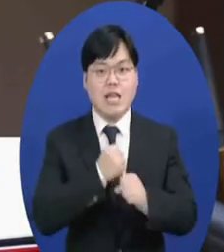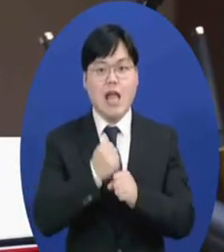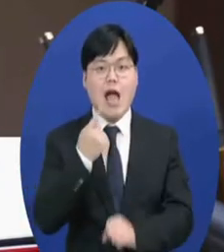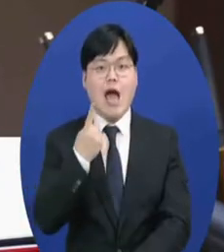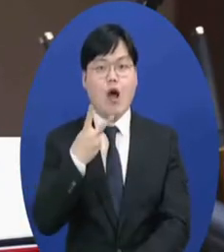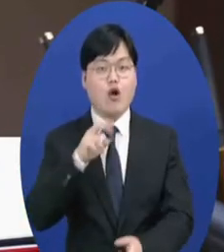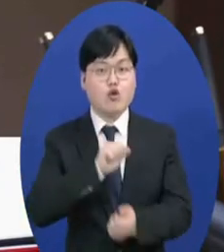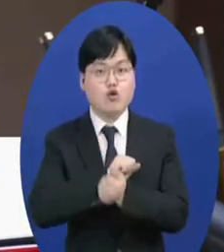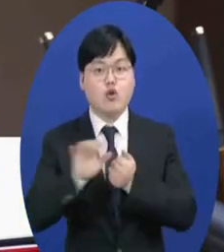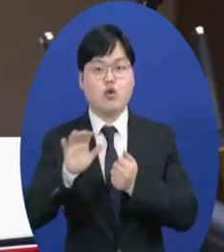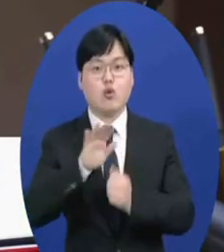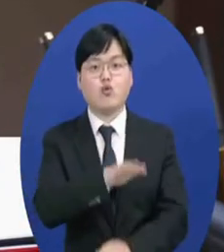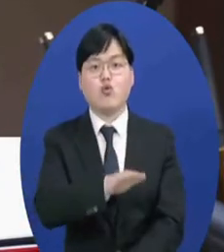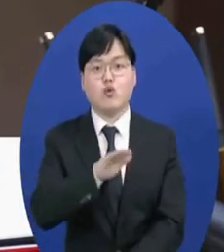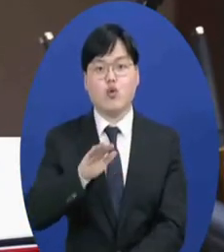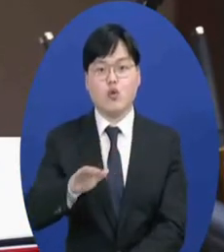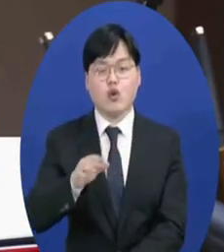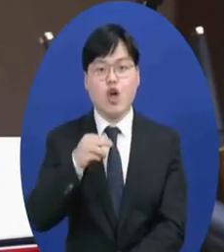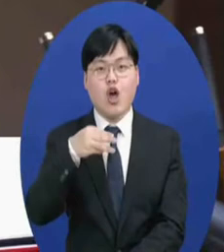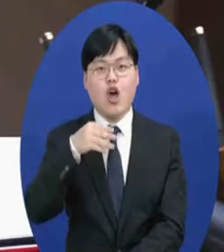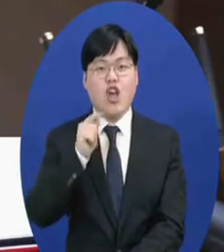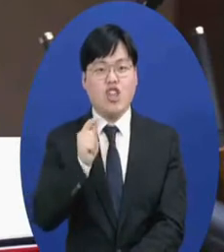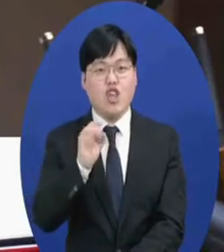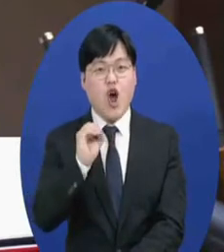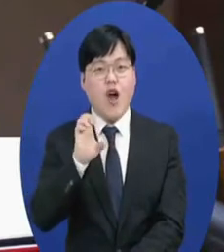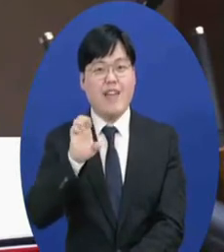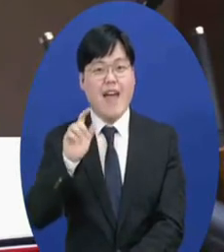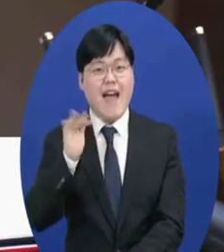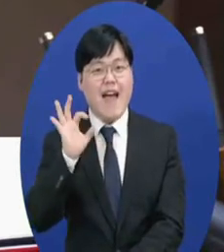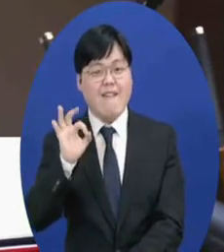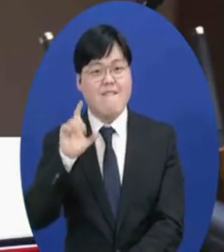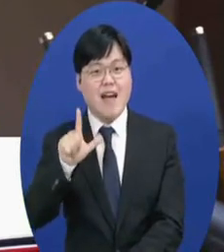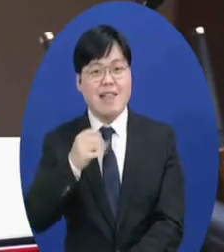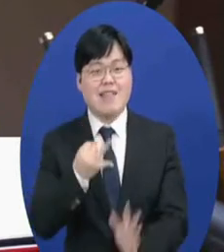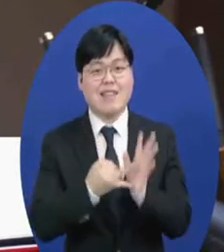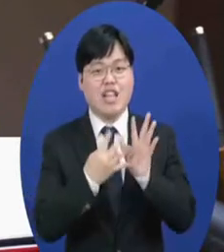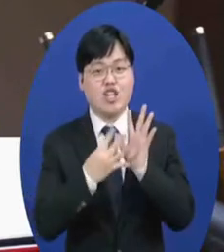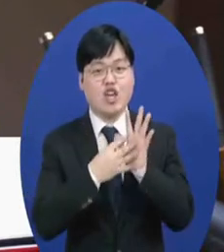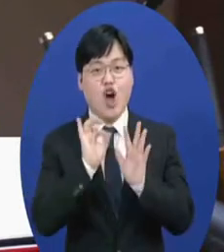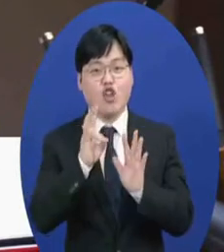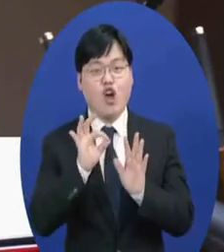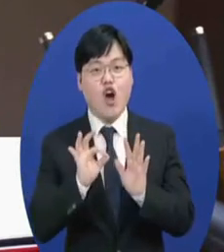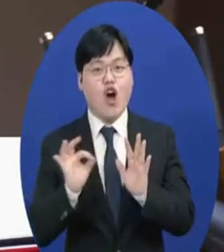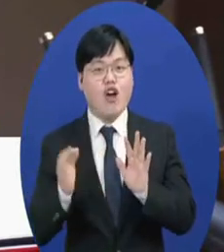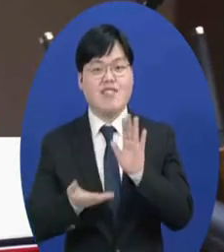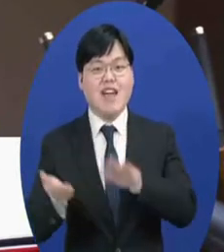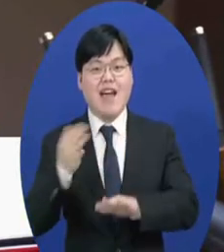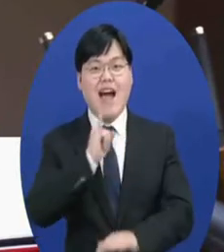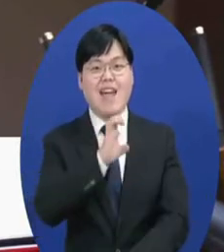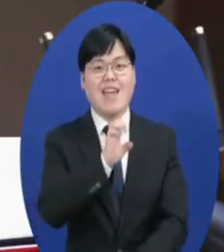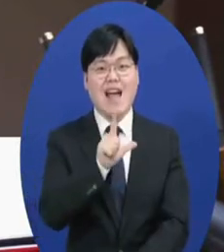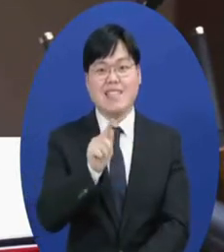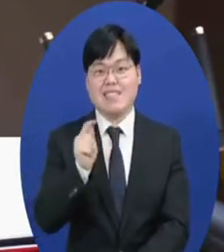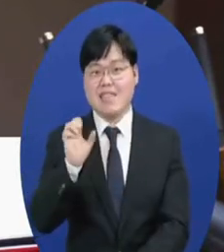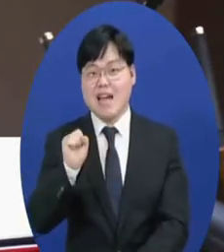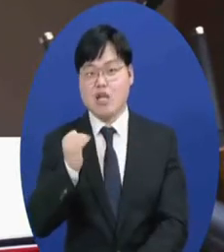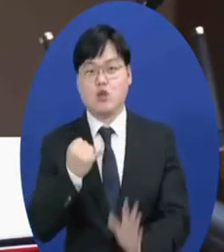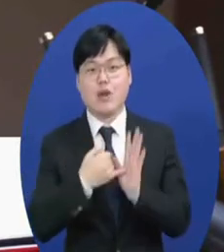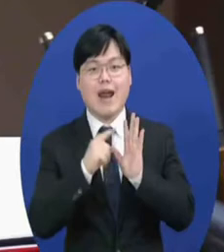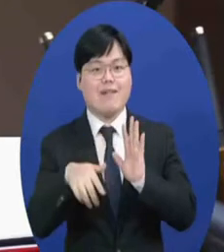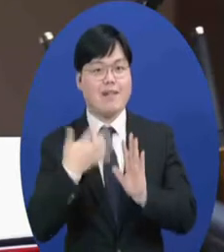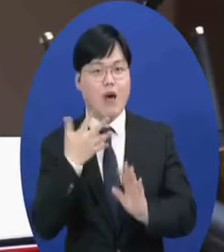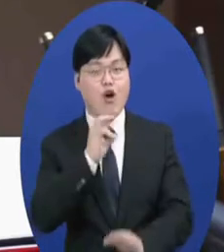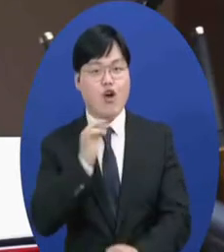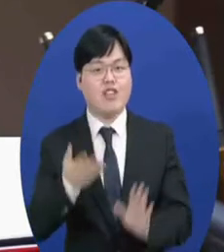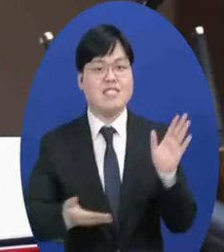12 дугаар ангиа төгсөж байгаа хүүхд TOEFL-ийн 79 ононоос дээр IELTS-ийн 6.5 ононоос